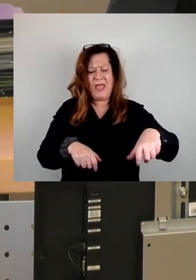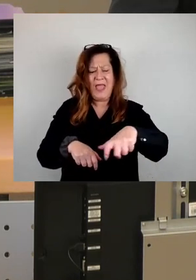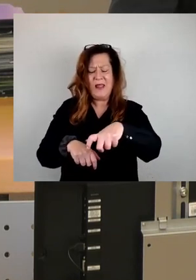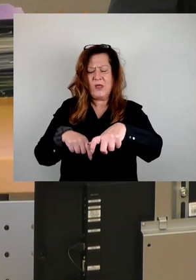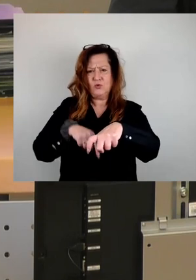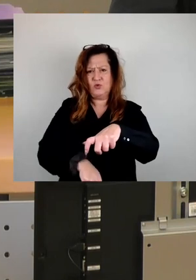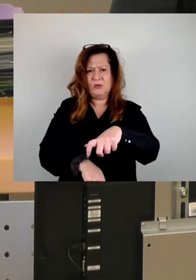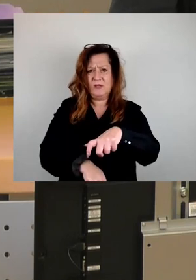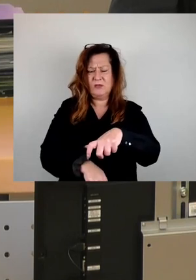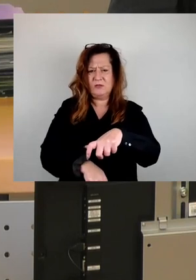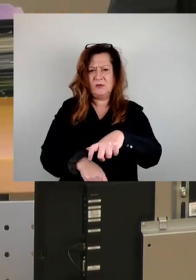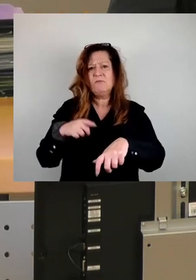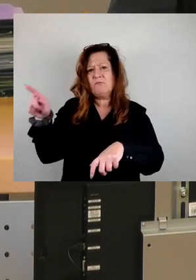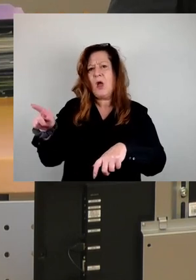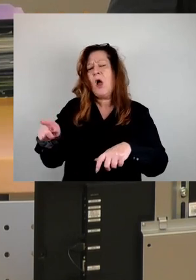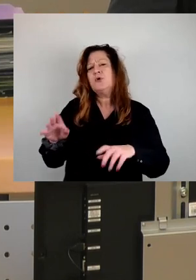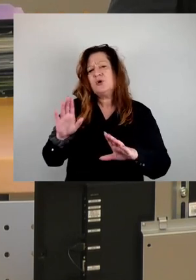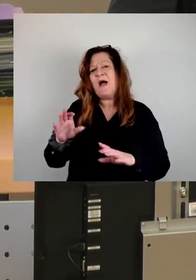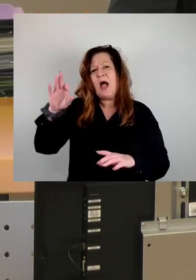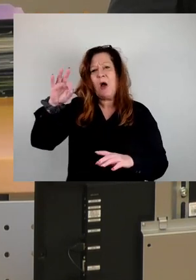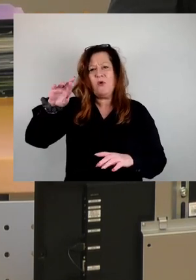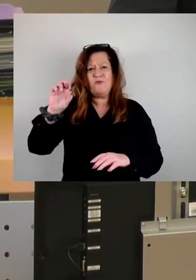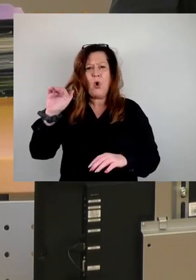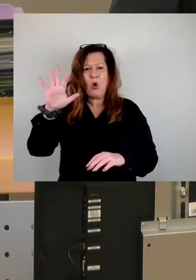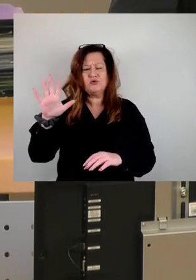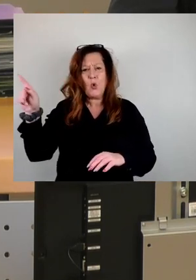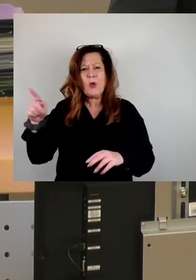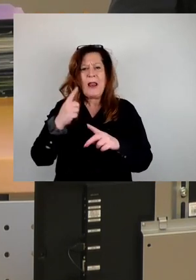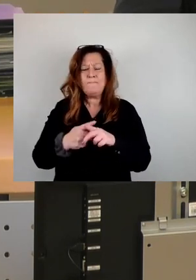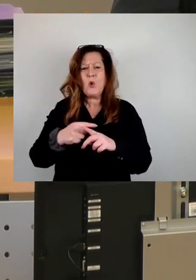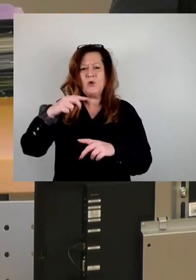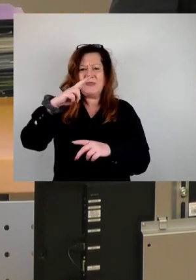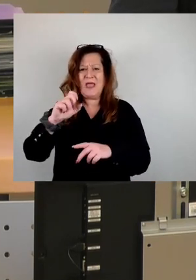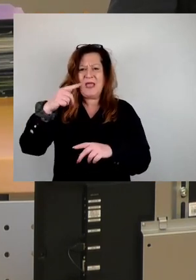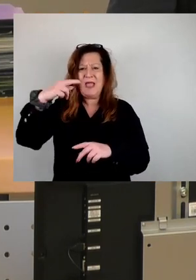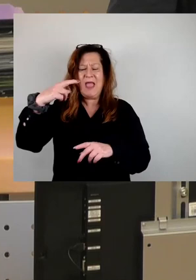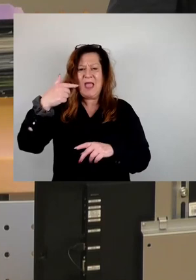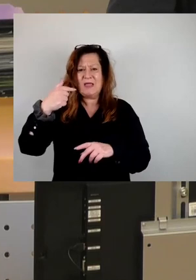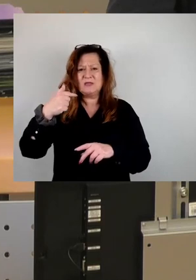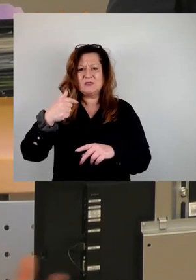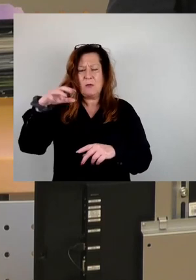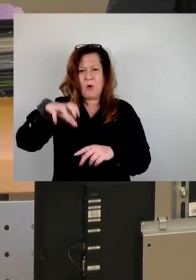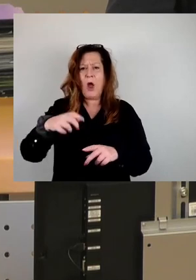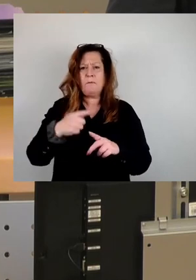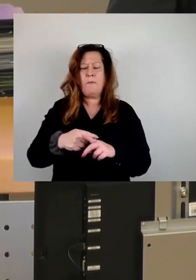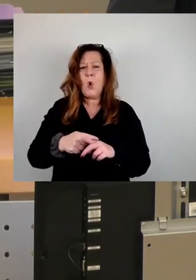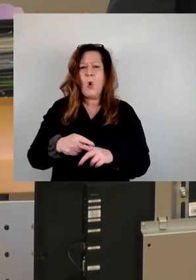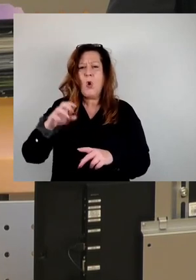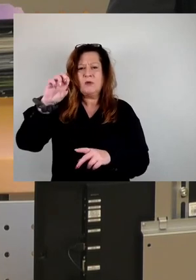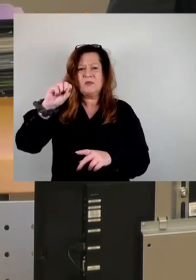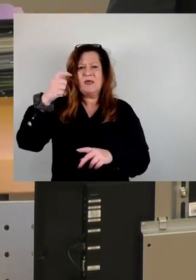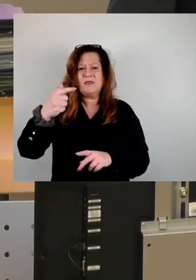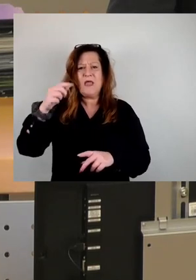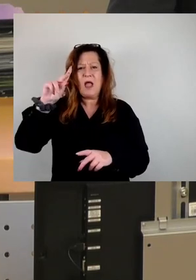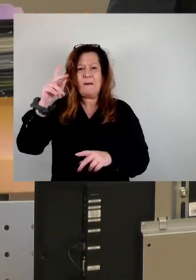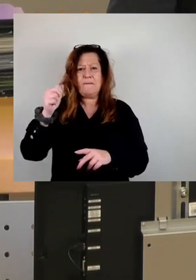Proschhübel ist, eigentlich die Halde 2 plus der Hechtpark plus der St. Pauli-Friedhof. Mit der Option, und darum geht es ja dort